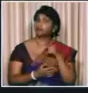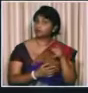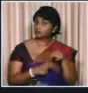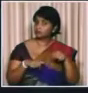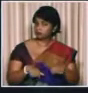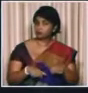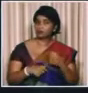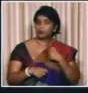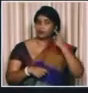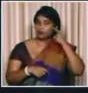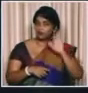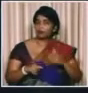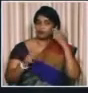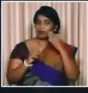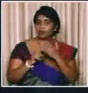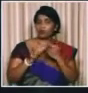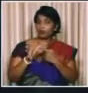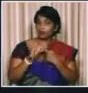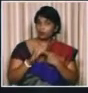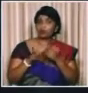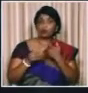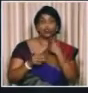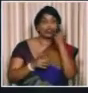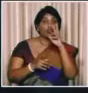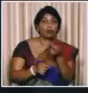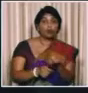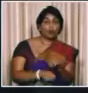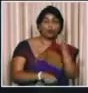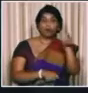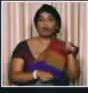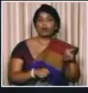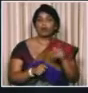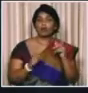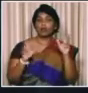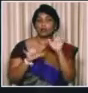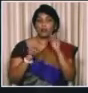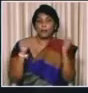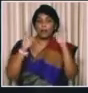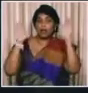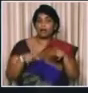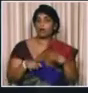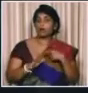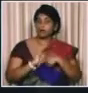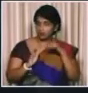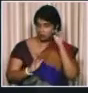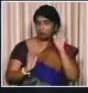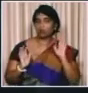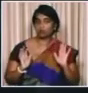අද මා බලාපොරොත්තු වෙන පිළිබඳ පිළිතුරක් කවුද 12 වෙනිදා පහර දුන්නේ 19 වෙනිදා බිය කරන්න ආවේ ඒක මේ රට දැනගන්න